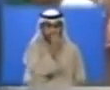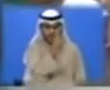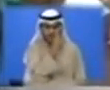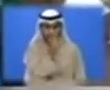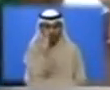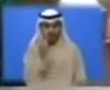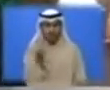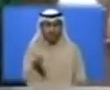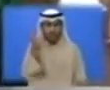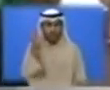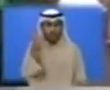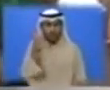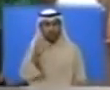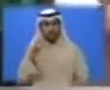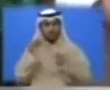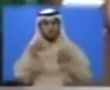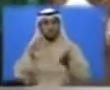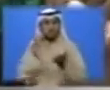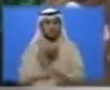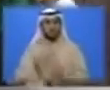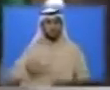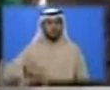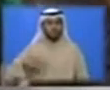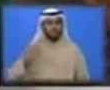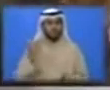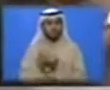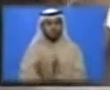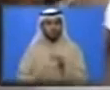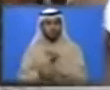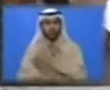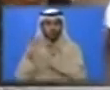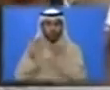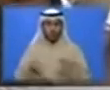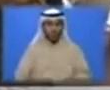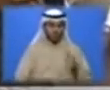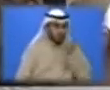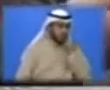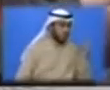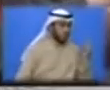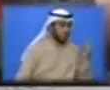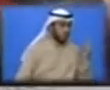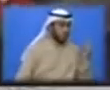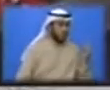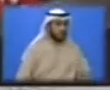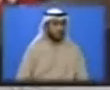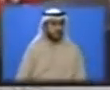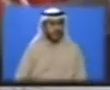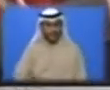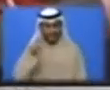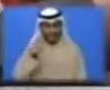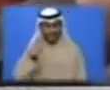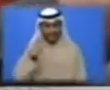بحضور نخبة من كبار الشخصيات والمسؤولين والسفراء في البلاد. احنا الآن